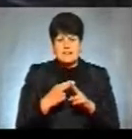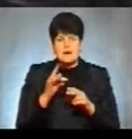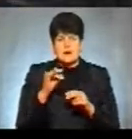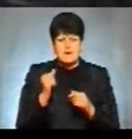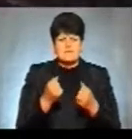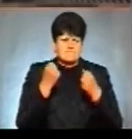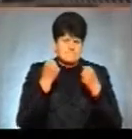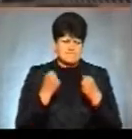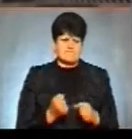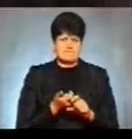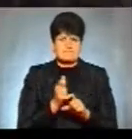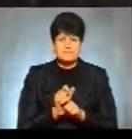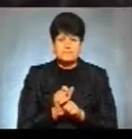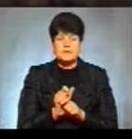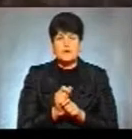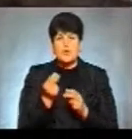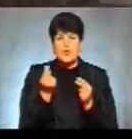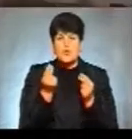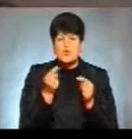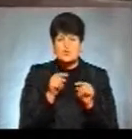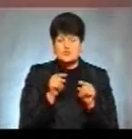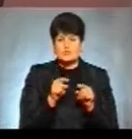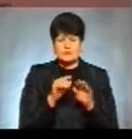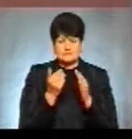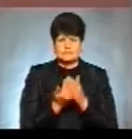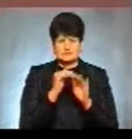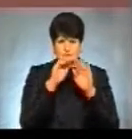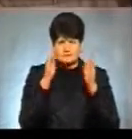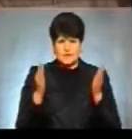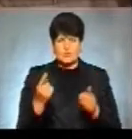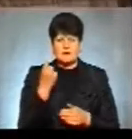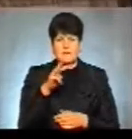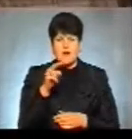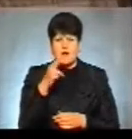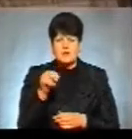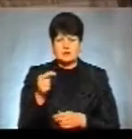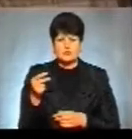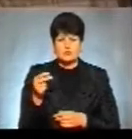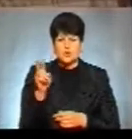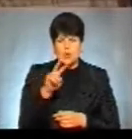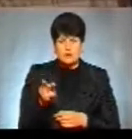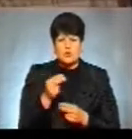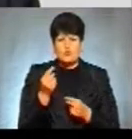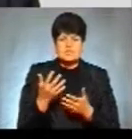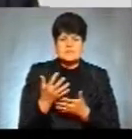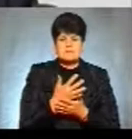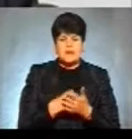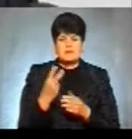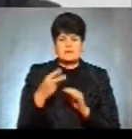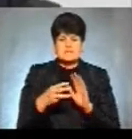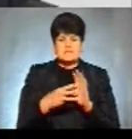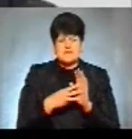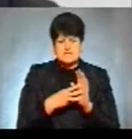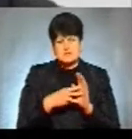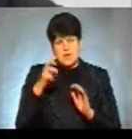рази важча за Ейфелеву вежу. Коштував новий саркофаг понад мільярди доларів. Гроші збирали 28 країн. Тоді міністр екології Остап Семерак